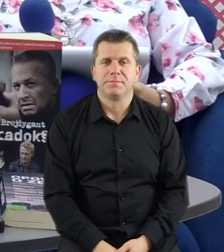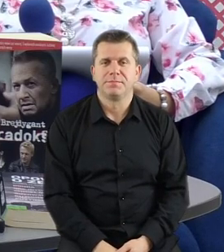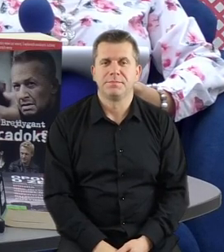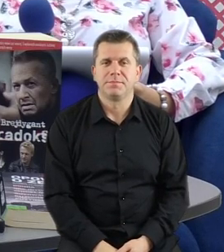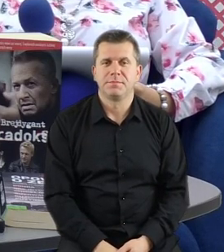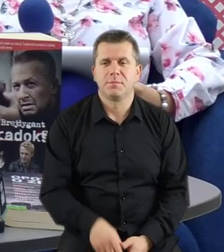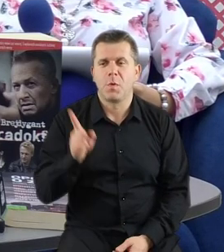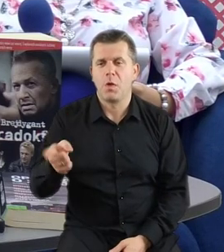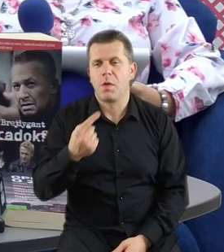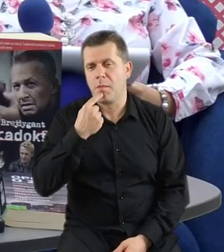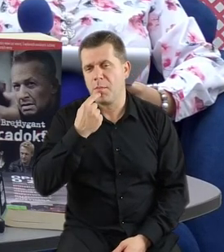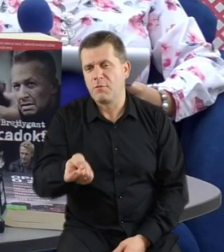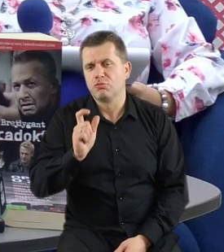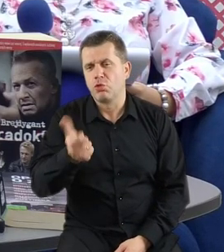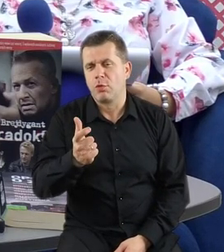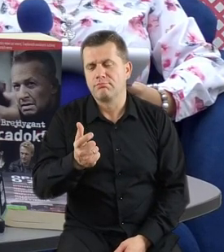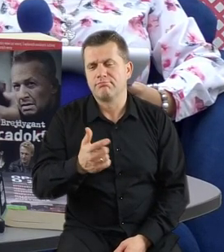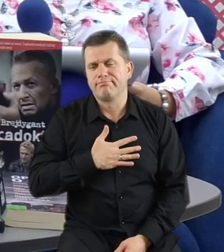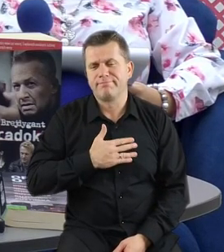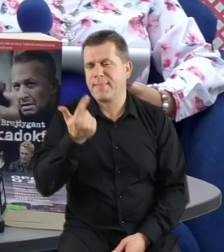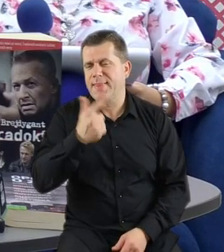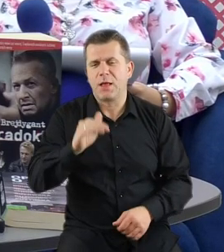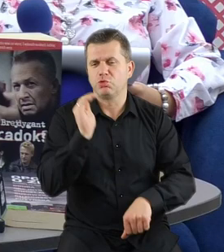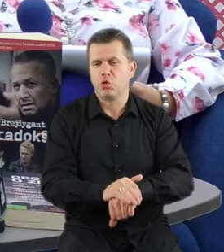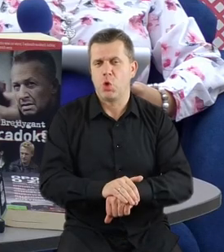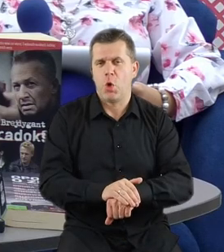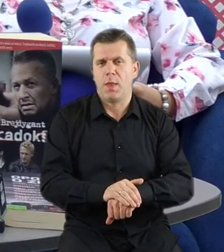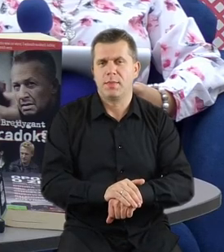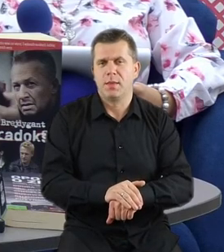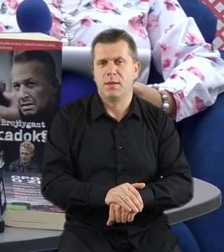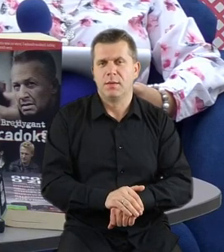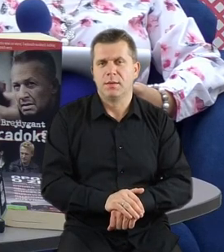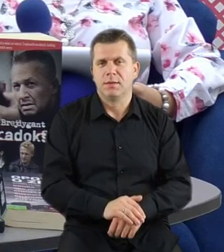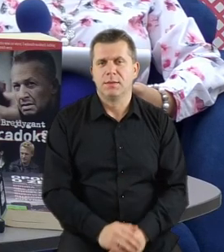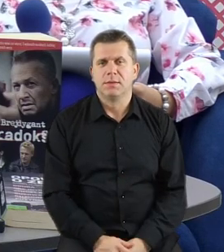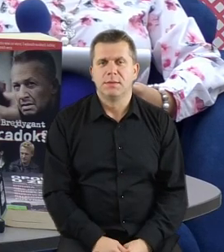no, że on powiedział coś, co jest jakby niezgodne z...